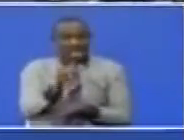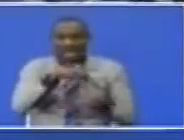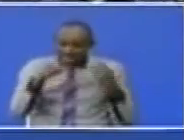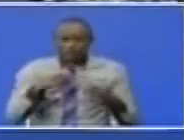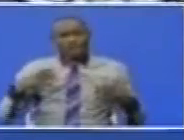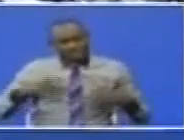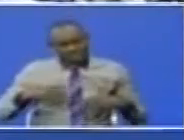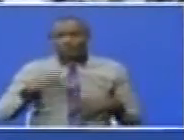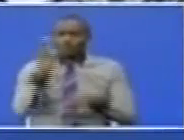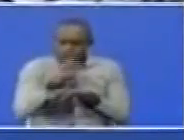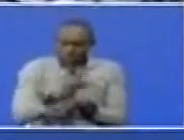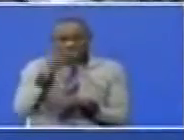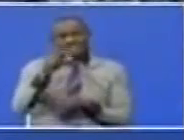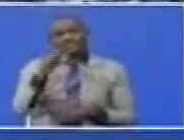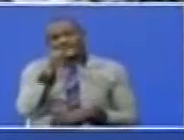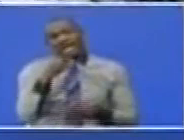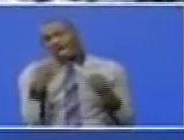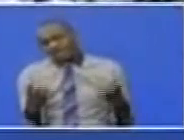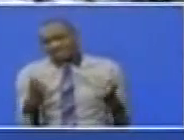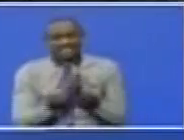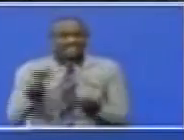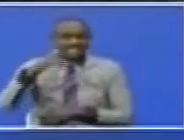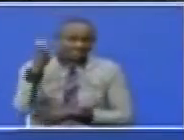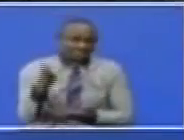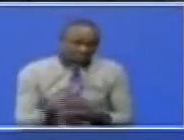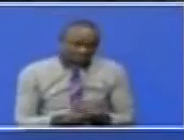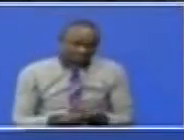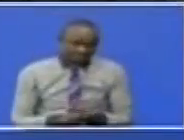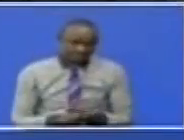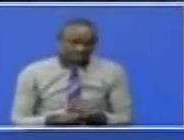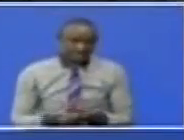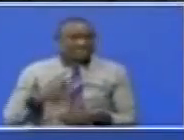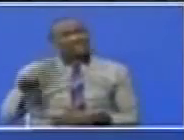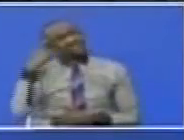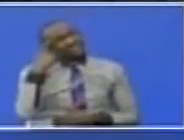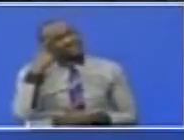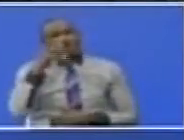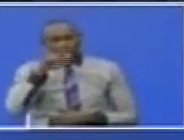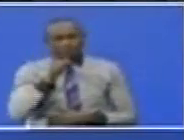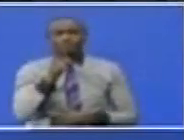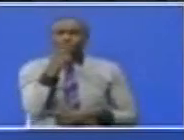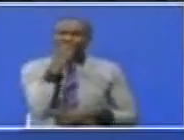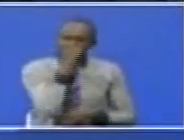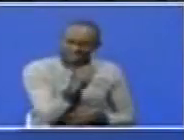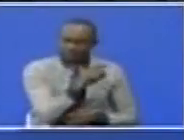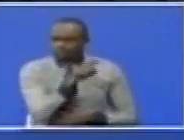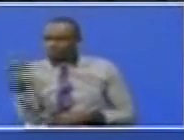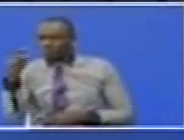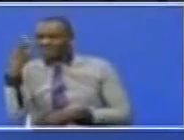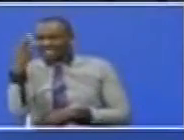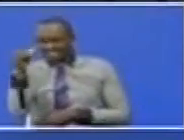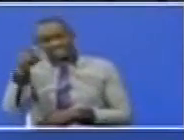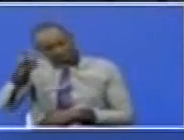wa watu wanaotumia bangi kwa wingi maeneo ya Kahuro. Tuseme ni miaka kutoka 25 to